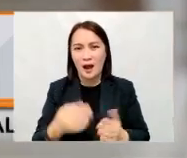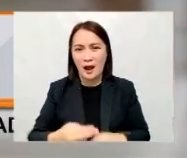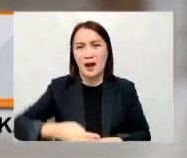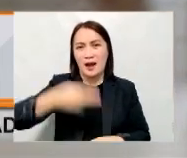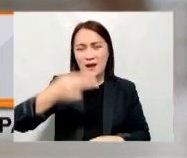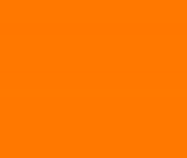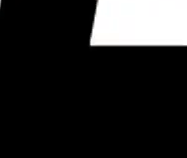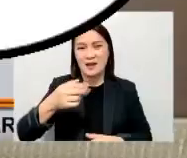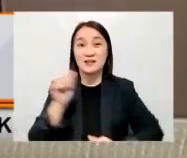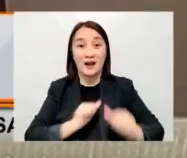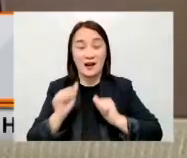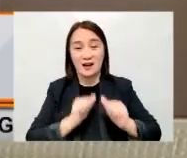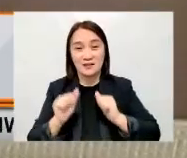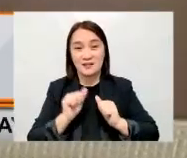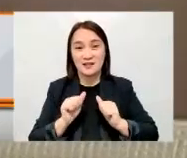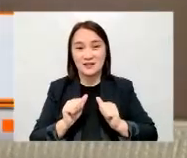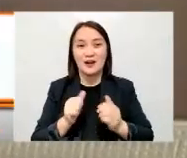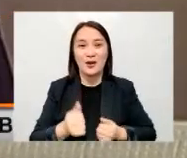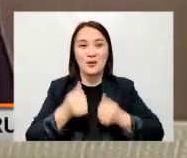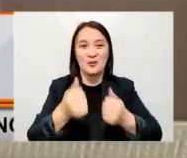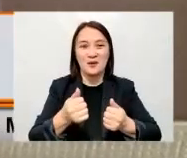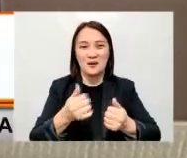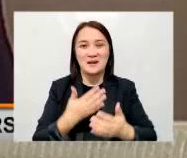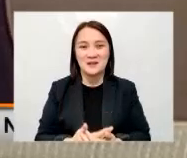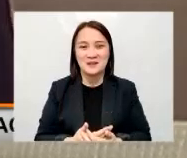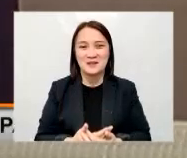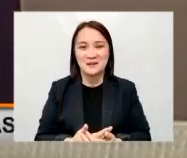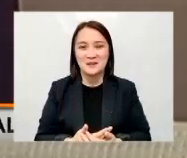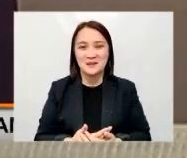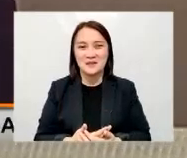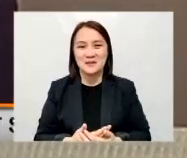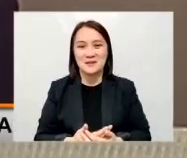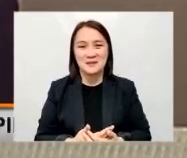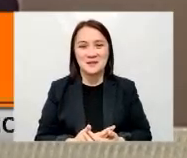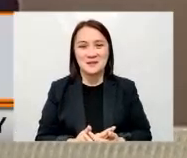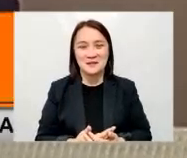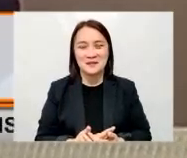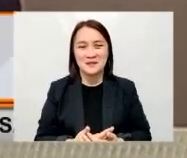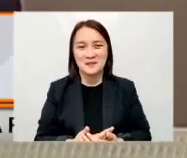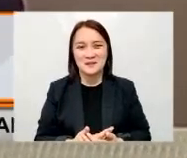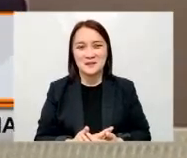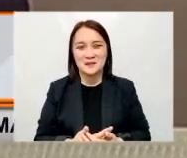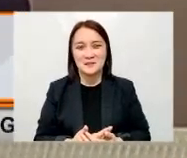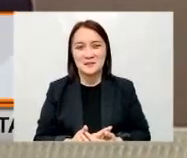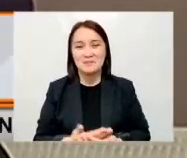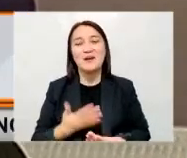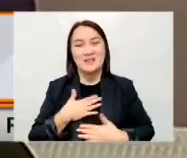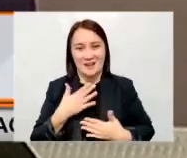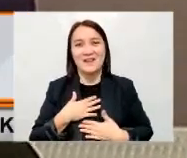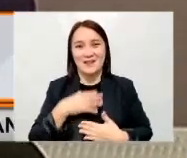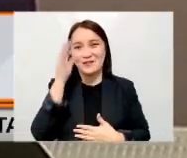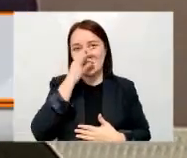sa Korea. Oh, 좋습니다. 왜냐하면 필리핀 팬분들의 sobrang masaya na makita yung mga Filipino